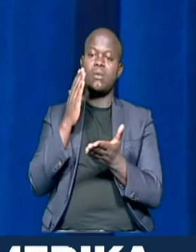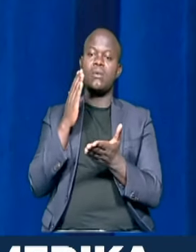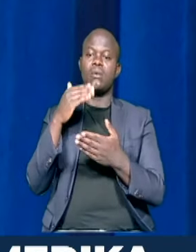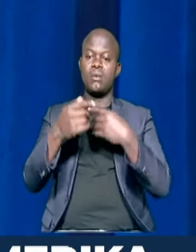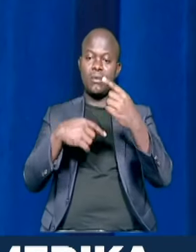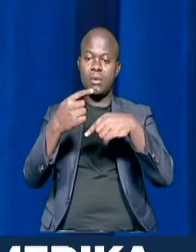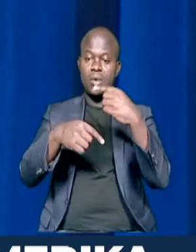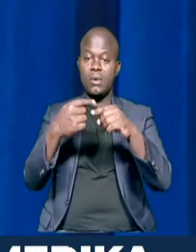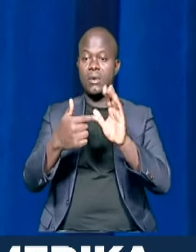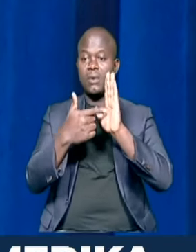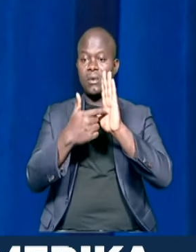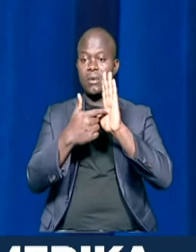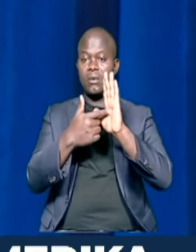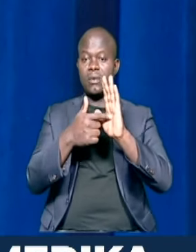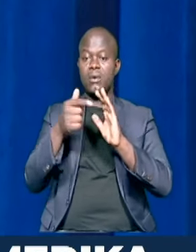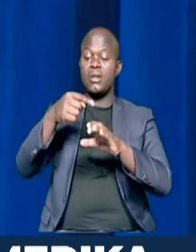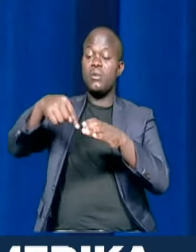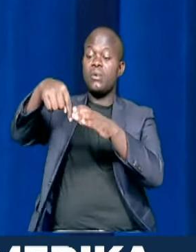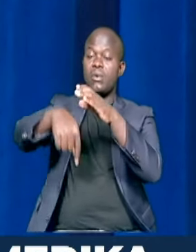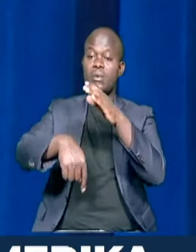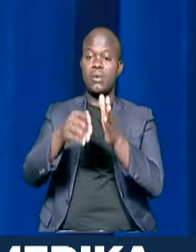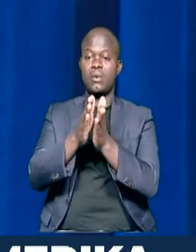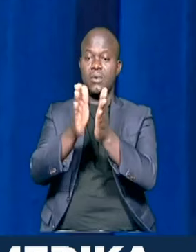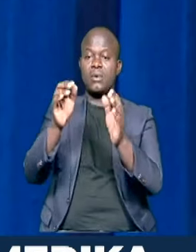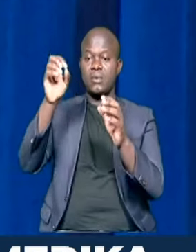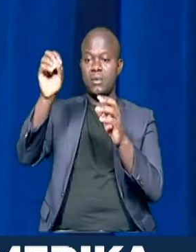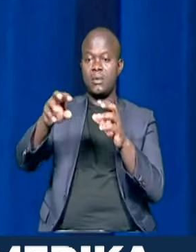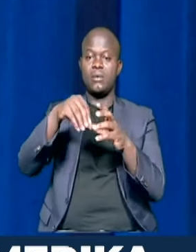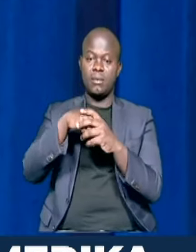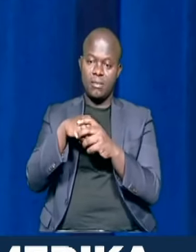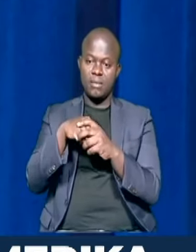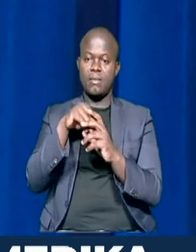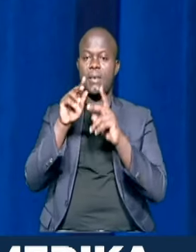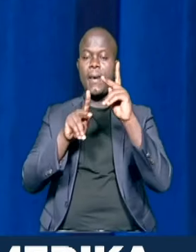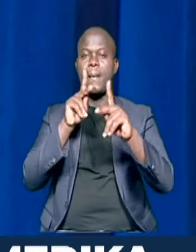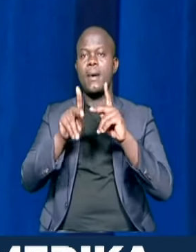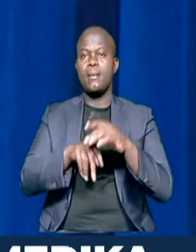gukomeza kunyereka ibyo burusange byajugunwemo abantu